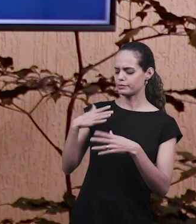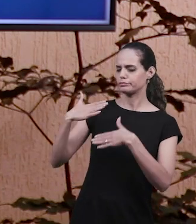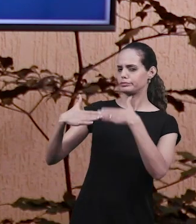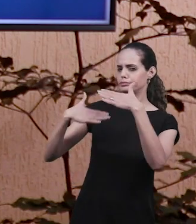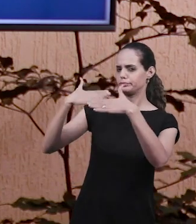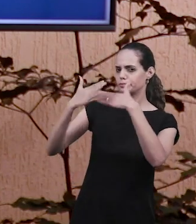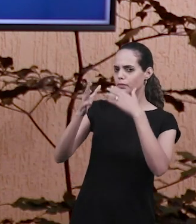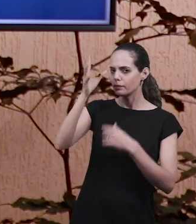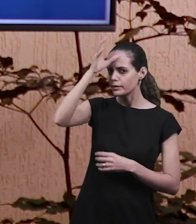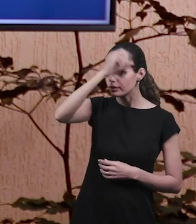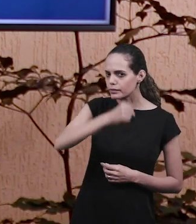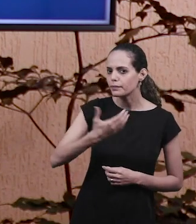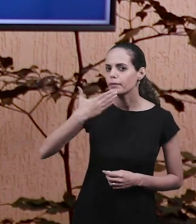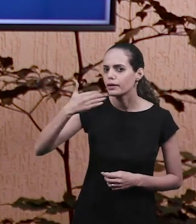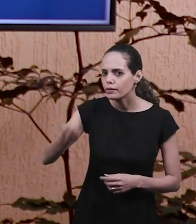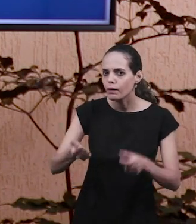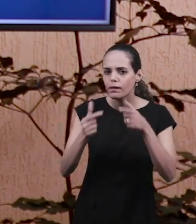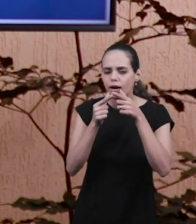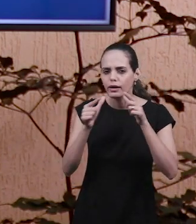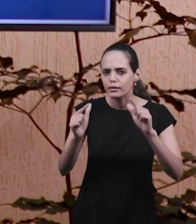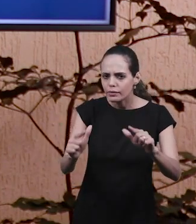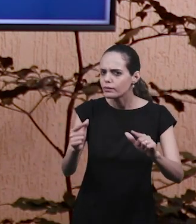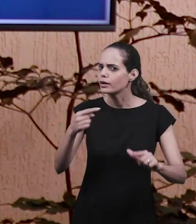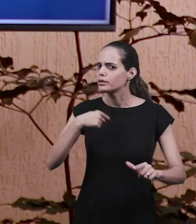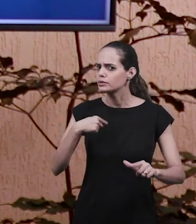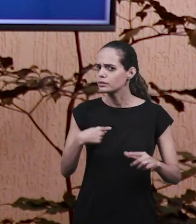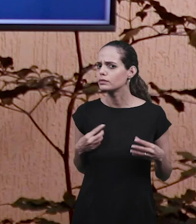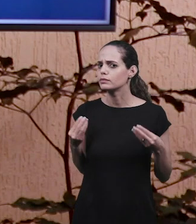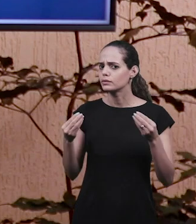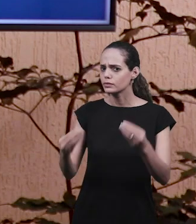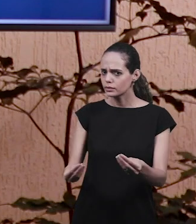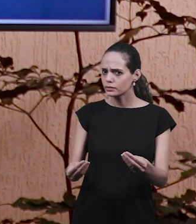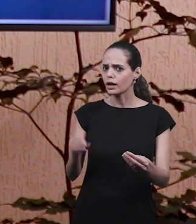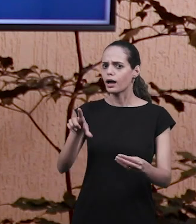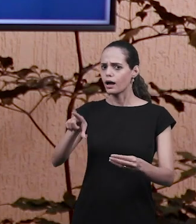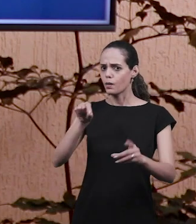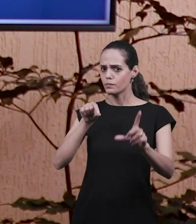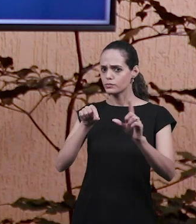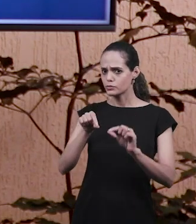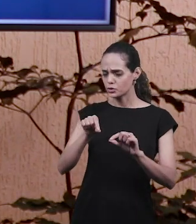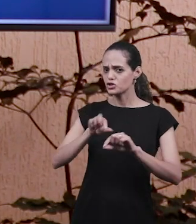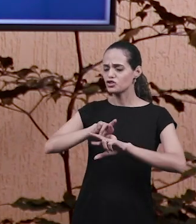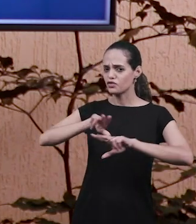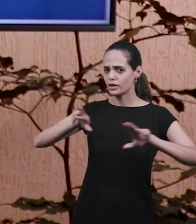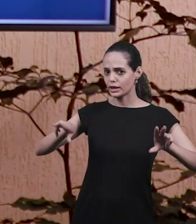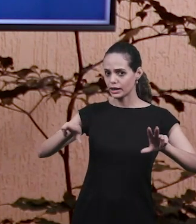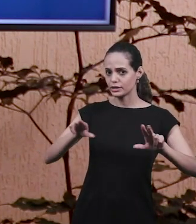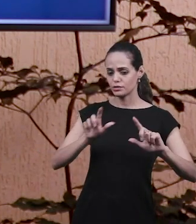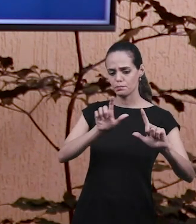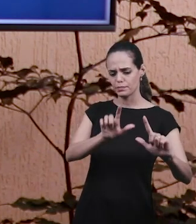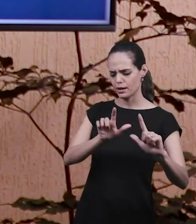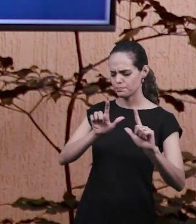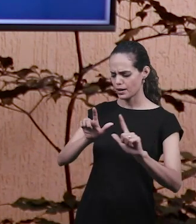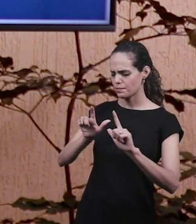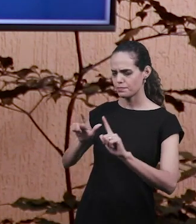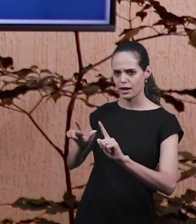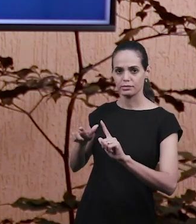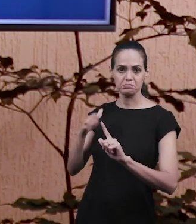mieux, comprendre un peu mieux le langage, je peux lui donner plus d'options. Je peux lui donner 3 options de réponse, par